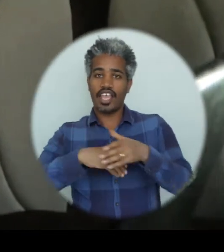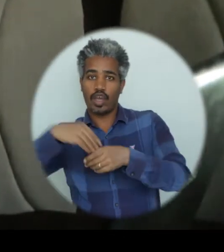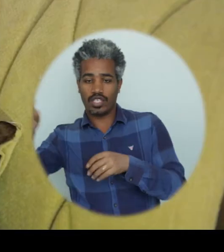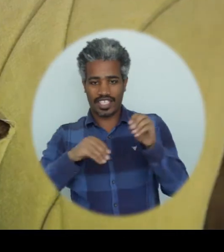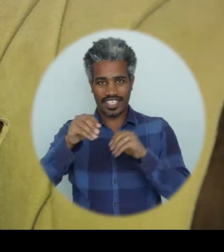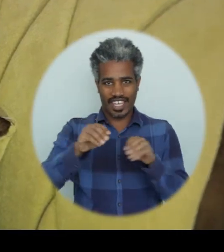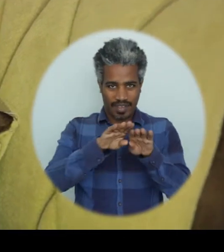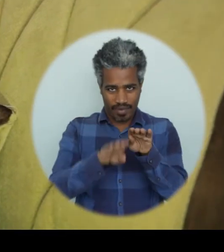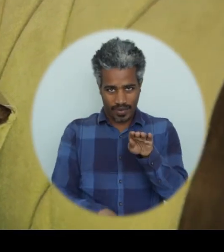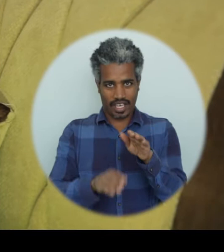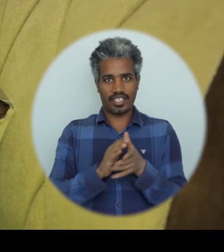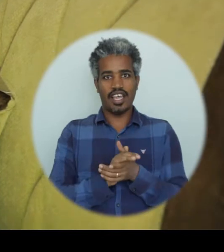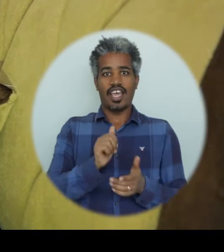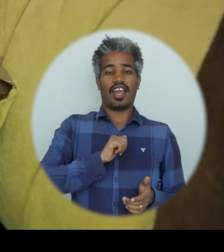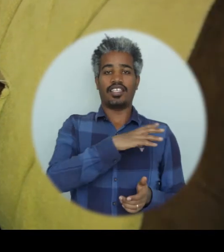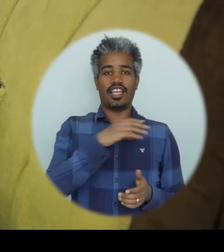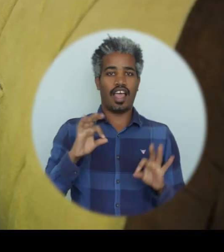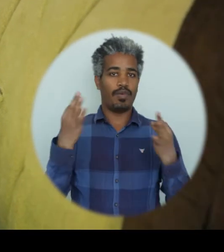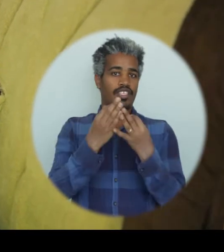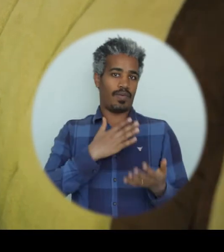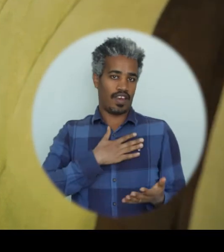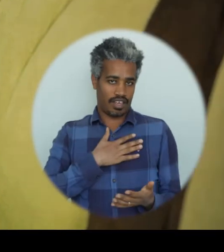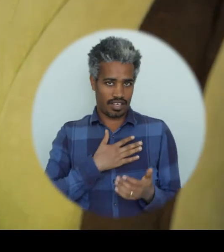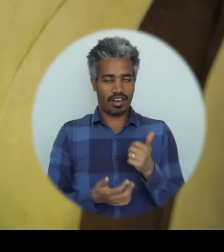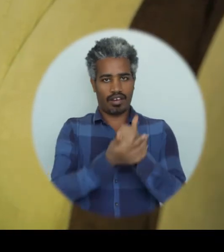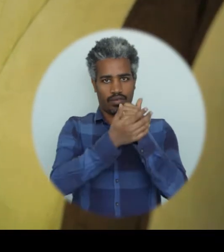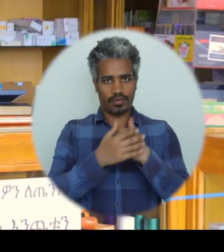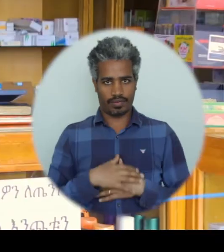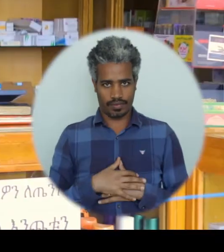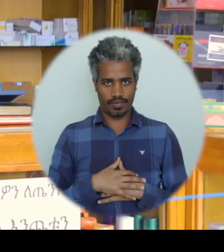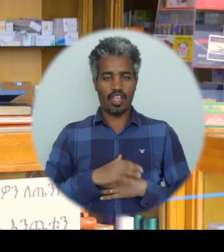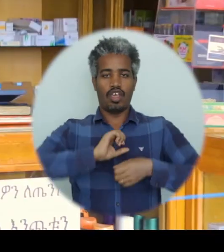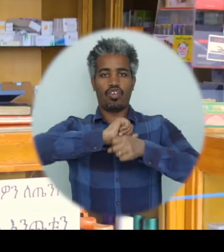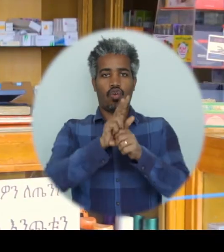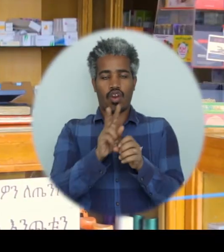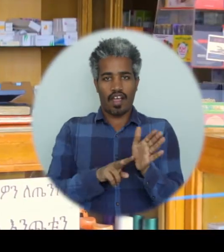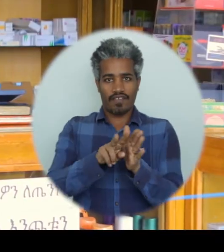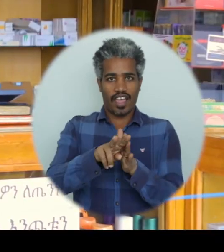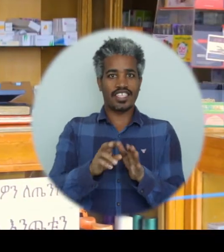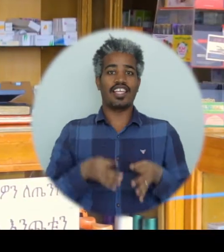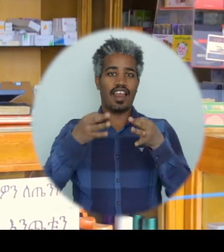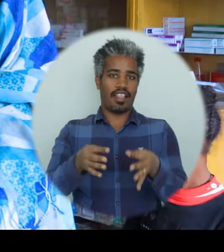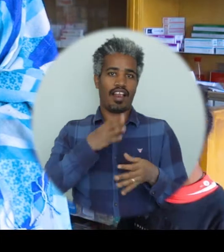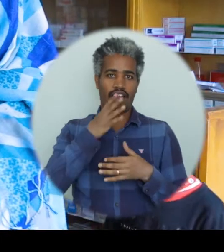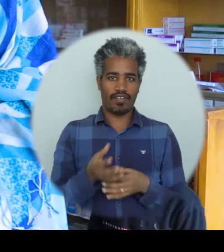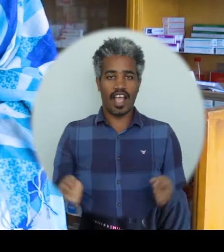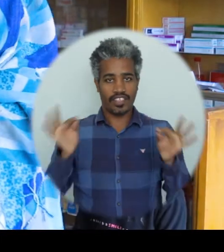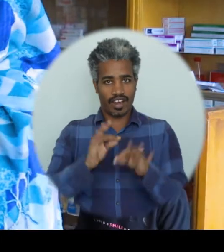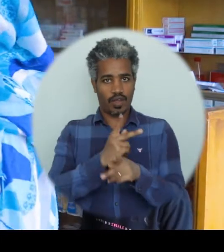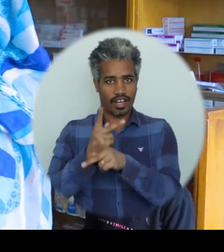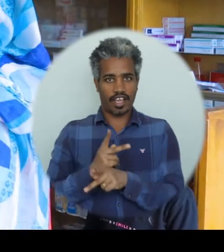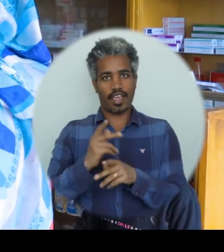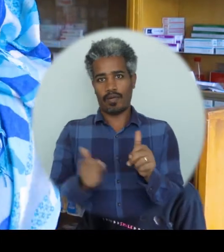የውጭ እንቅስቃሴን በመቀነስ ራሴንና ቤተሰቤን እረዳለሁ። የኮሮና ቫይረስ መተላለፍ እንዳይኖር